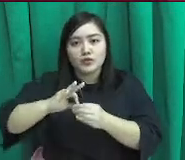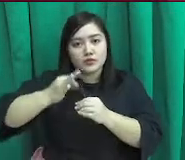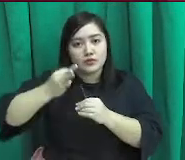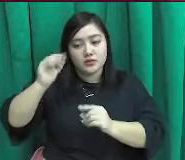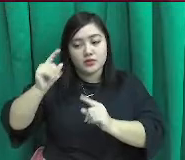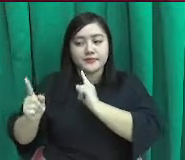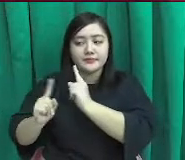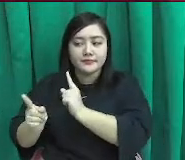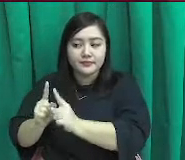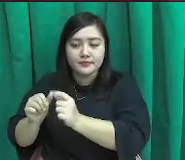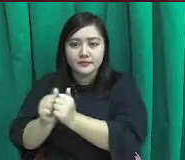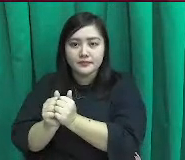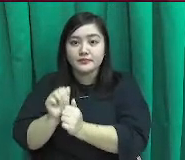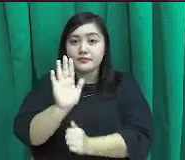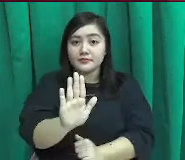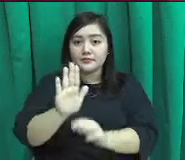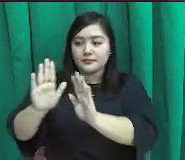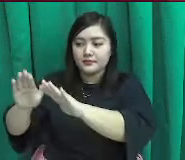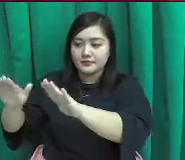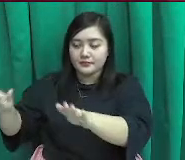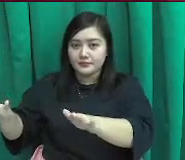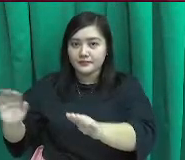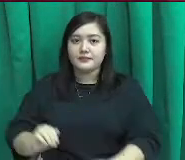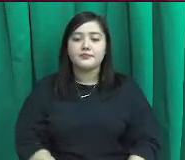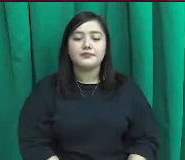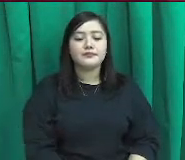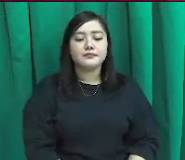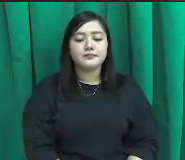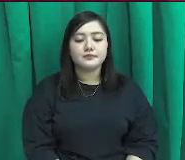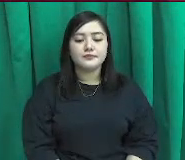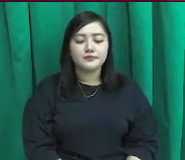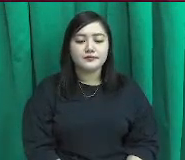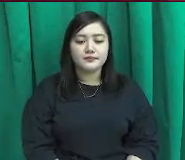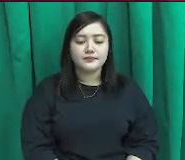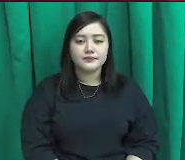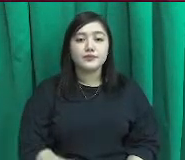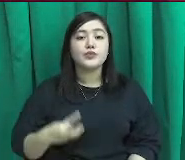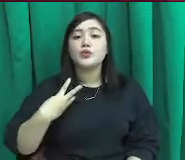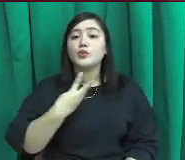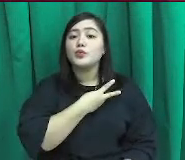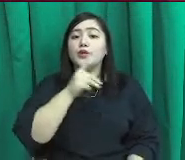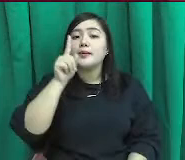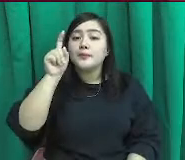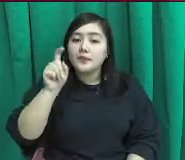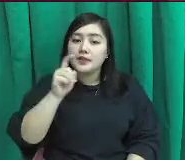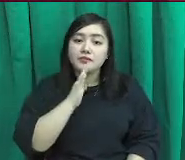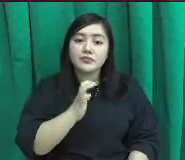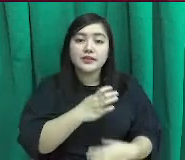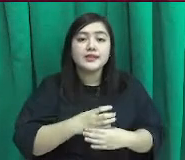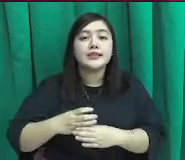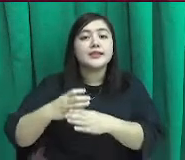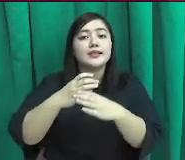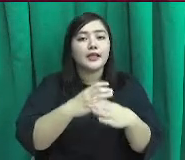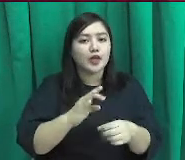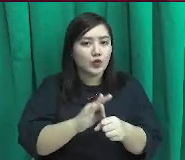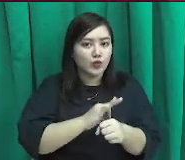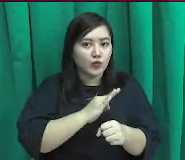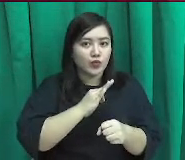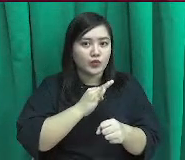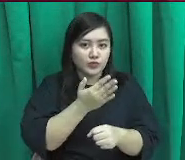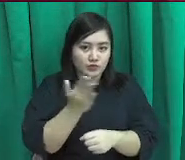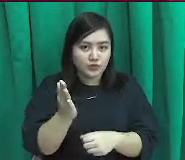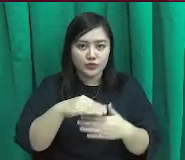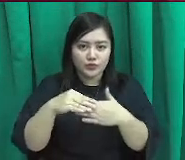Amen. In other words, mga kapatid, kaya ko po ito sinasabi sa atin, we have to be careful leaders of the family. Because baka